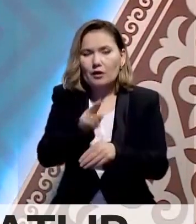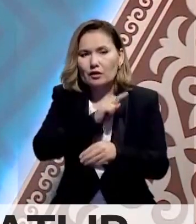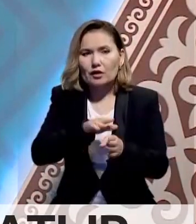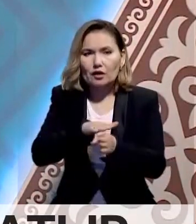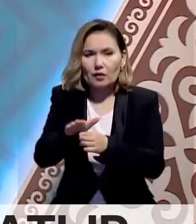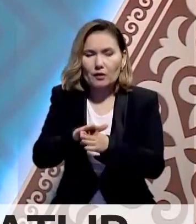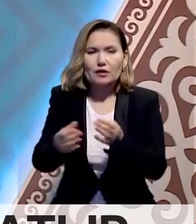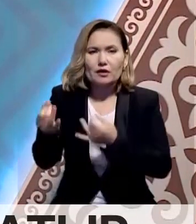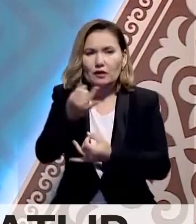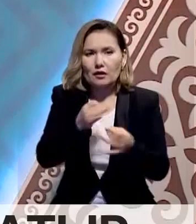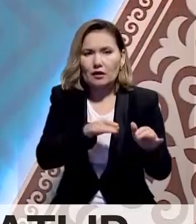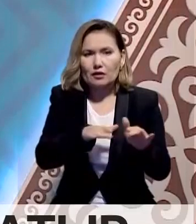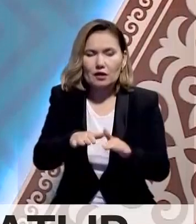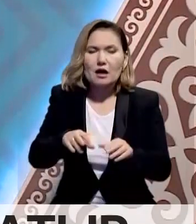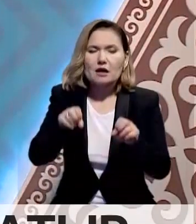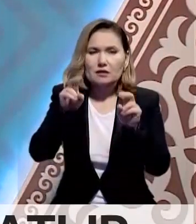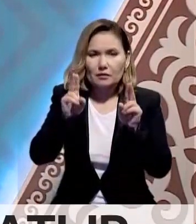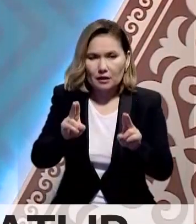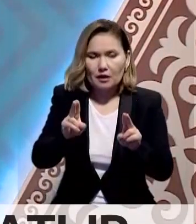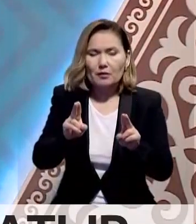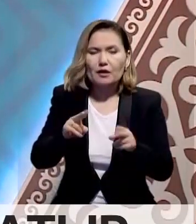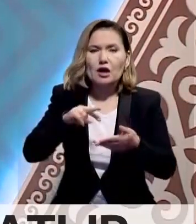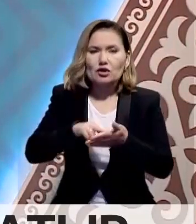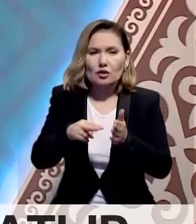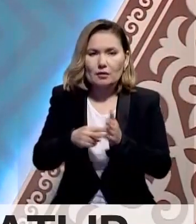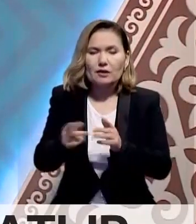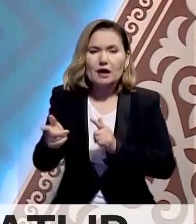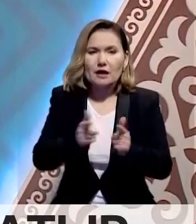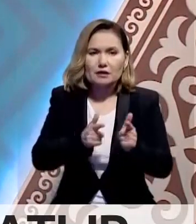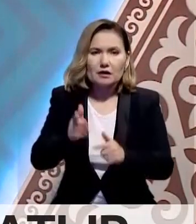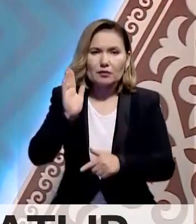асыру жөніндегі шаралар арнайы жоспар әзірленетін болады.